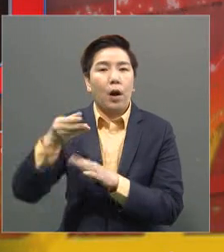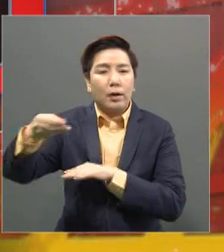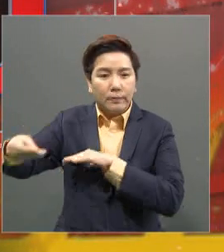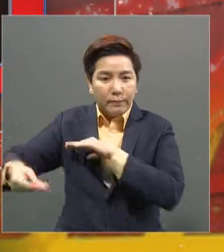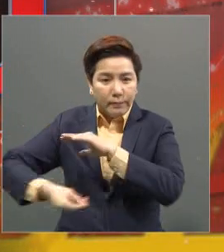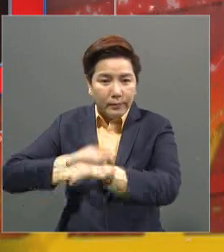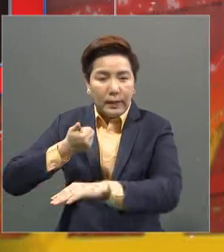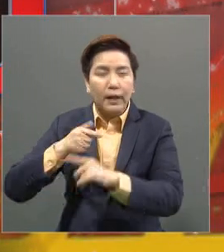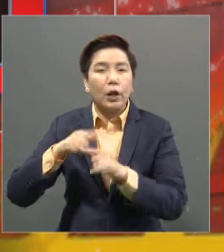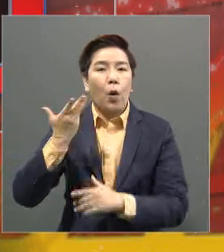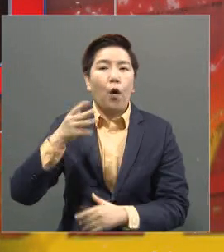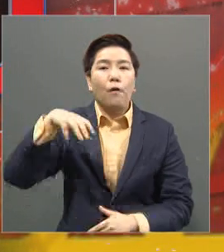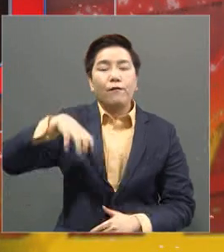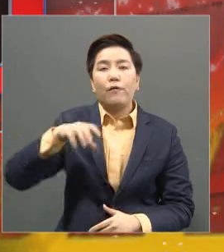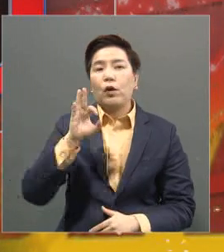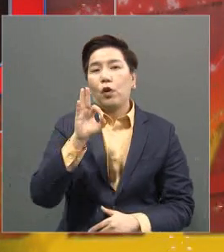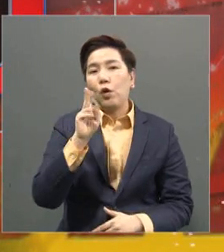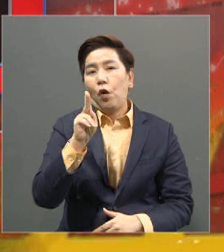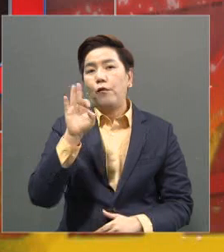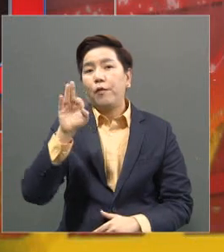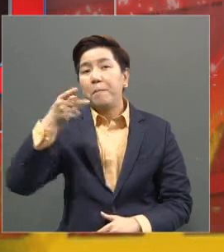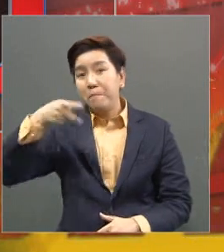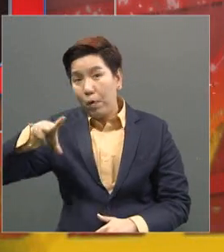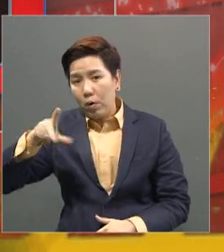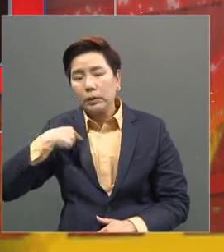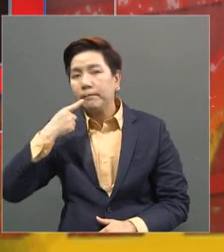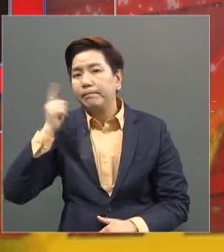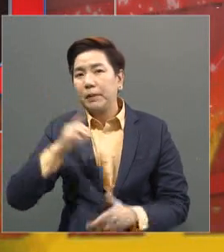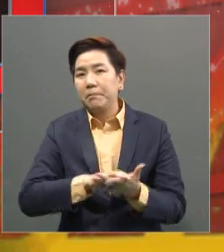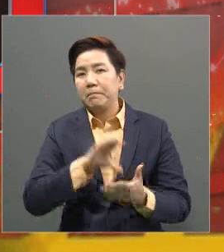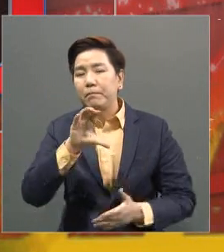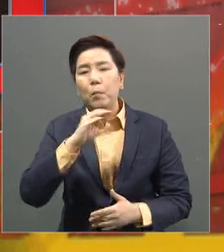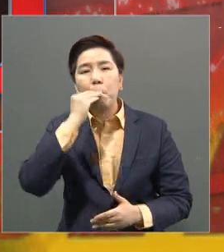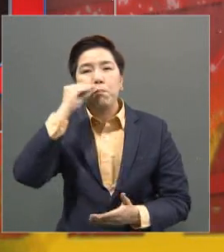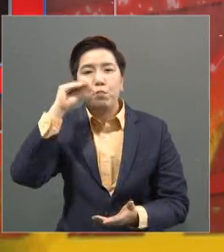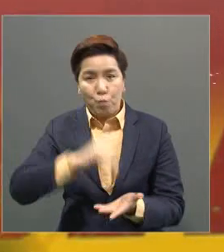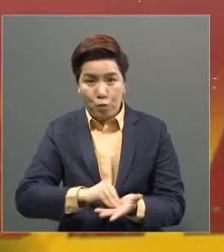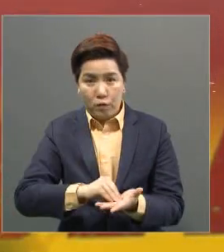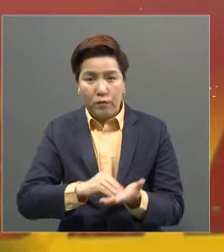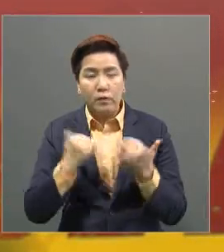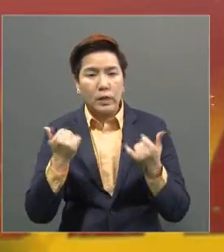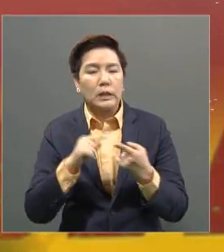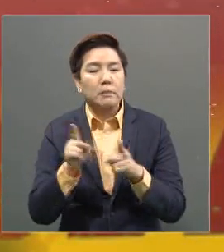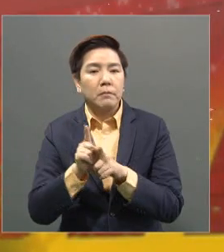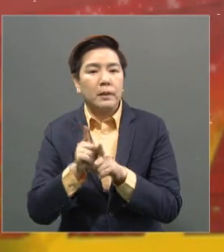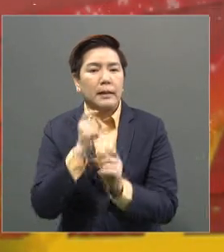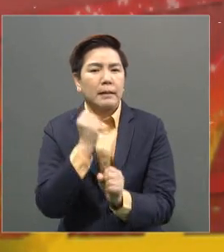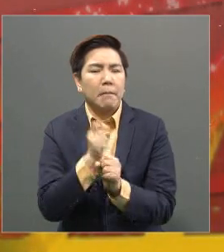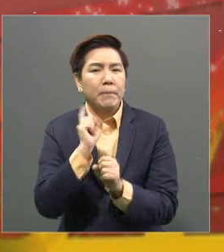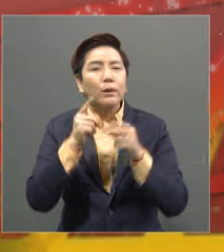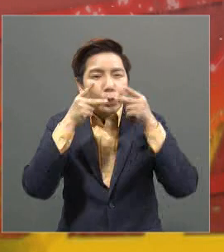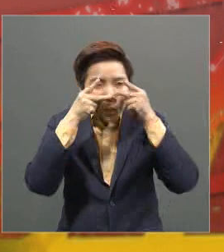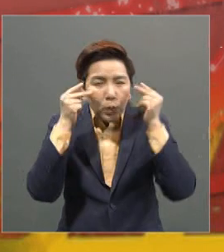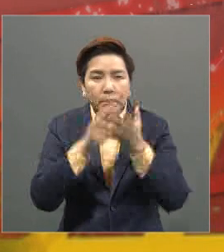ได้ไปที่การไฟฟ้าส่วนภูมิภาคได้คำตอบว่าเป็นแชร์มัวนิ่มค่ะเป็นการกระทำของมิจฉา